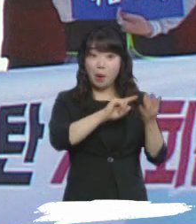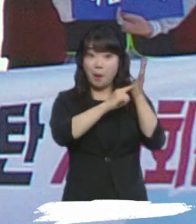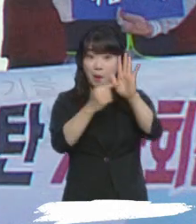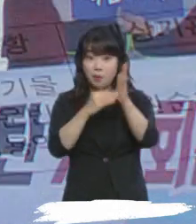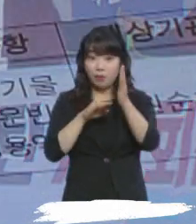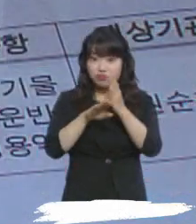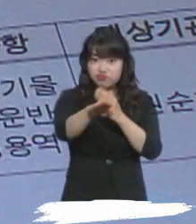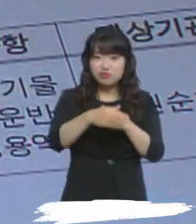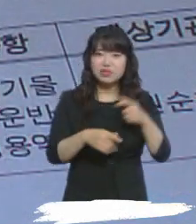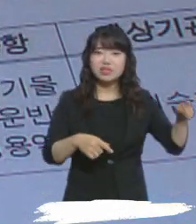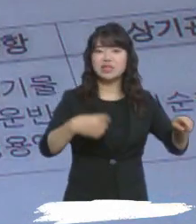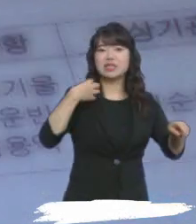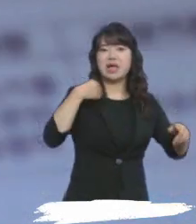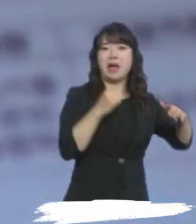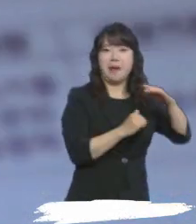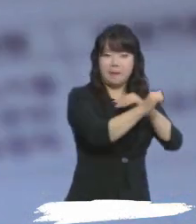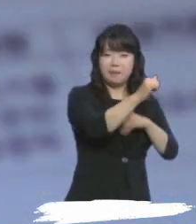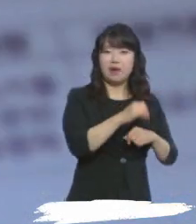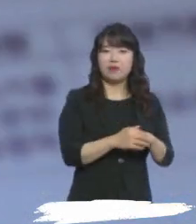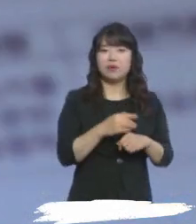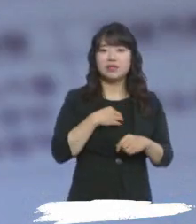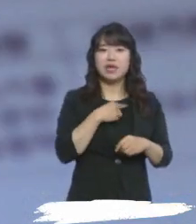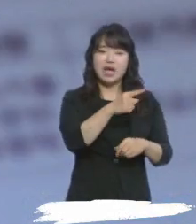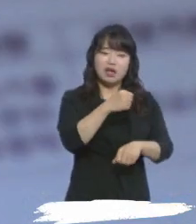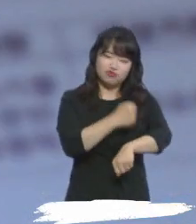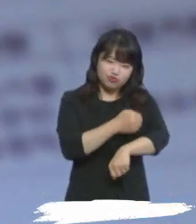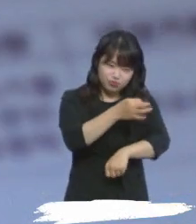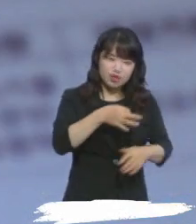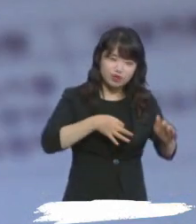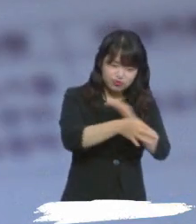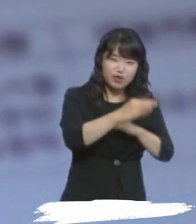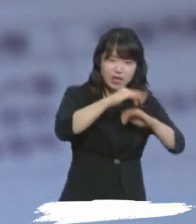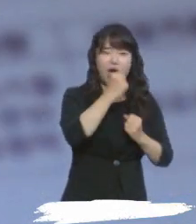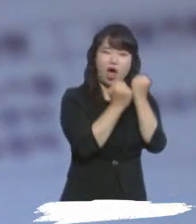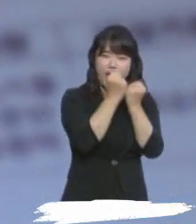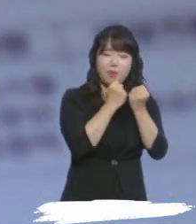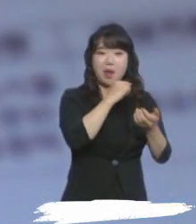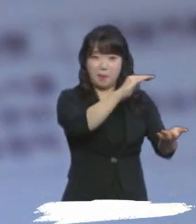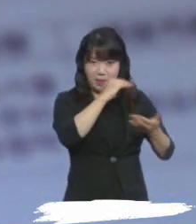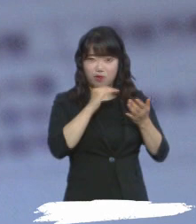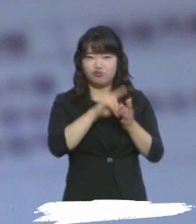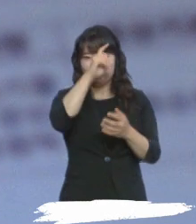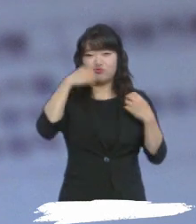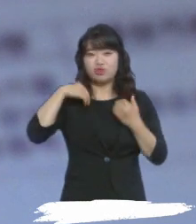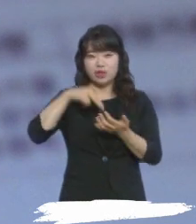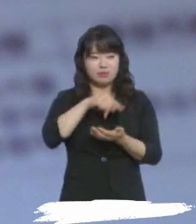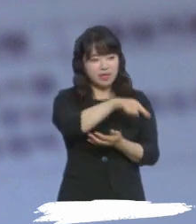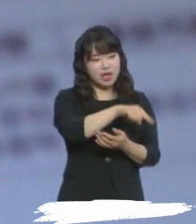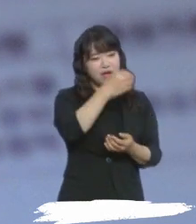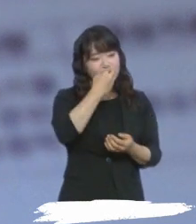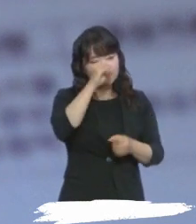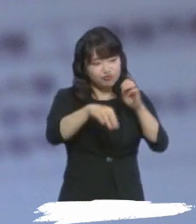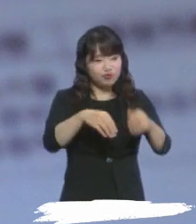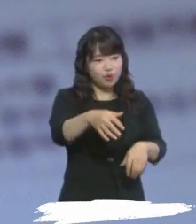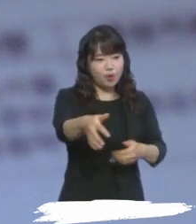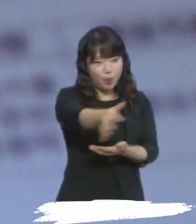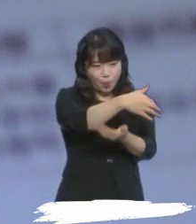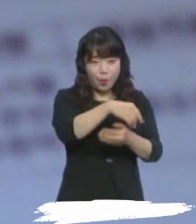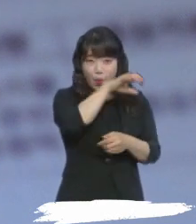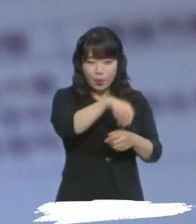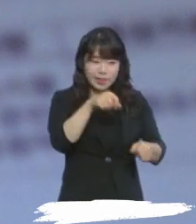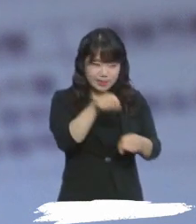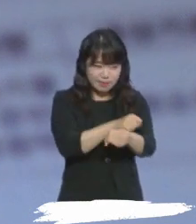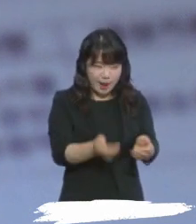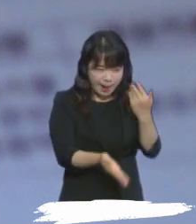후에 해당 업체 대표가 취재진에게 인력비 지급에 대한 입장을 밝히고 도봉구청은 다른 두 쓰레기 수거 업체의 특정